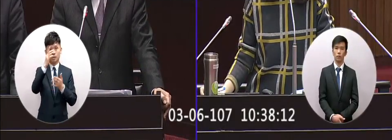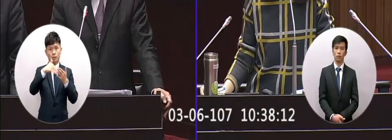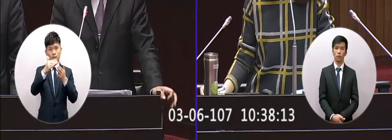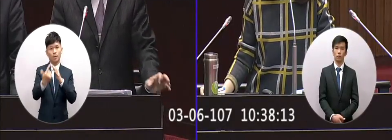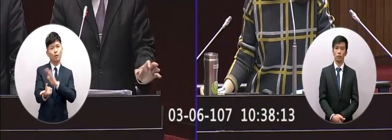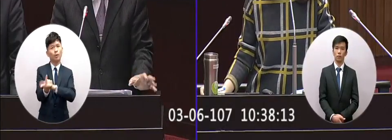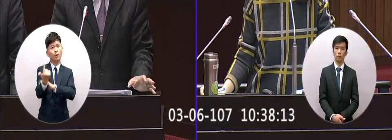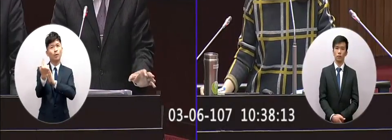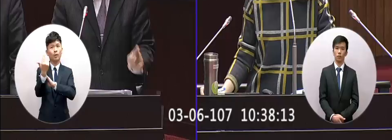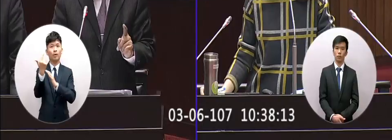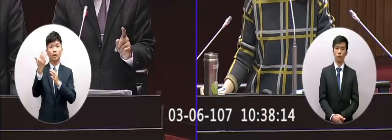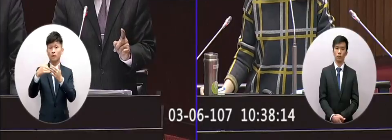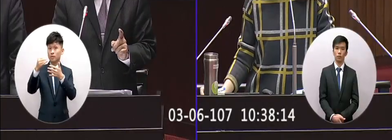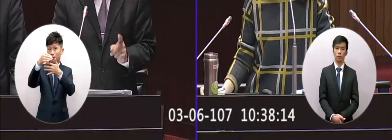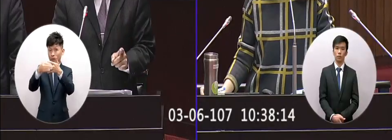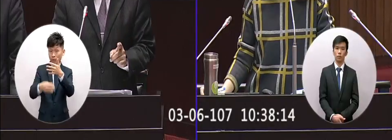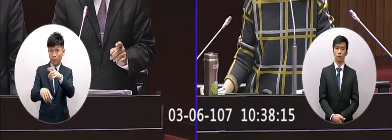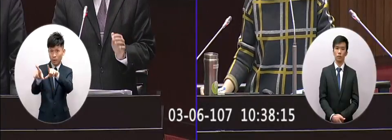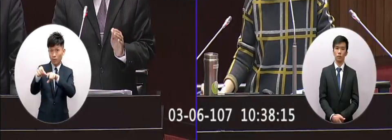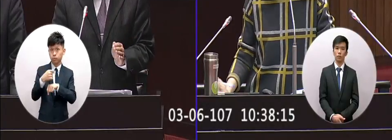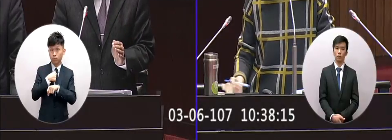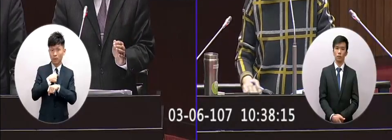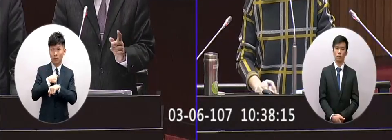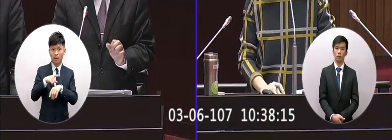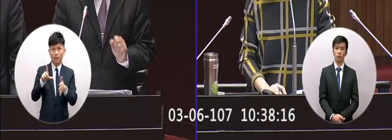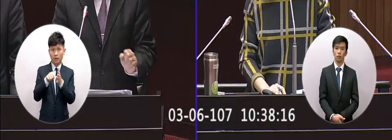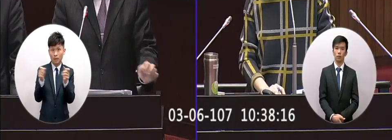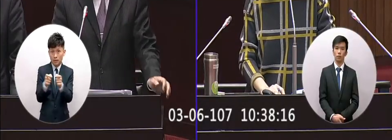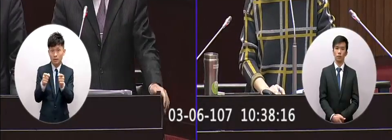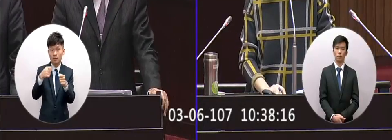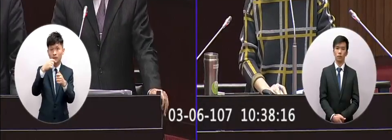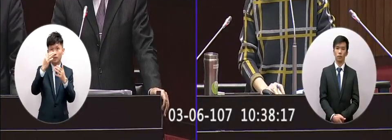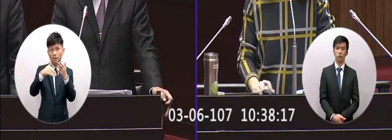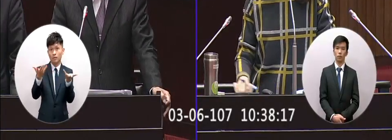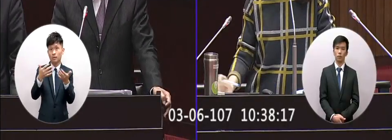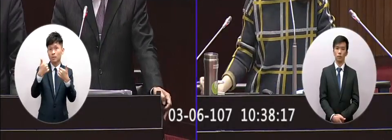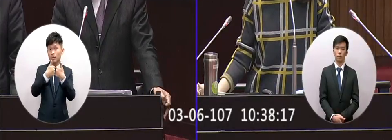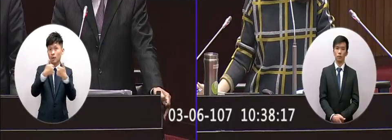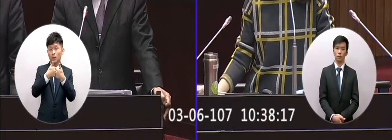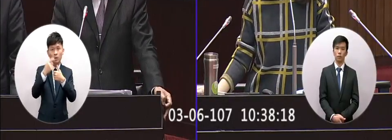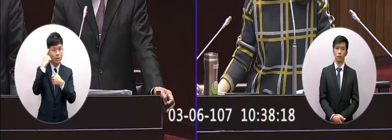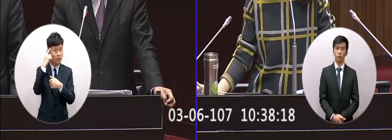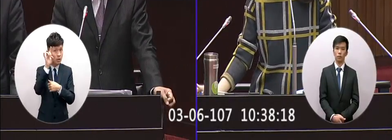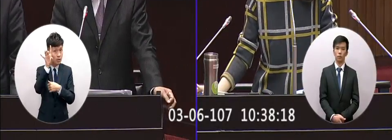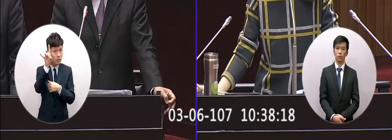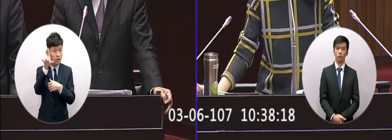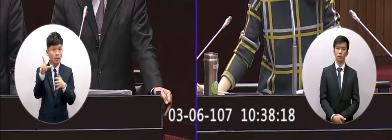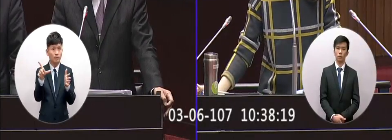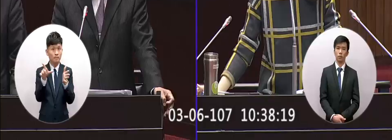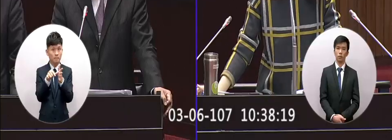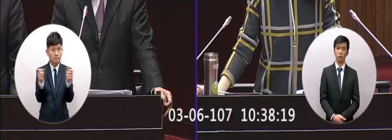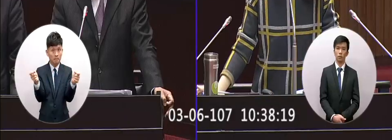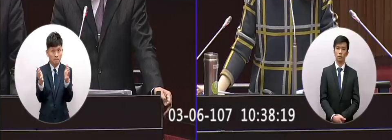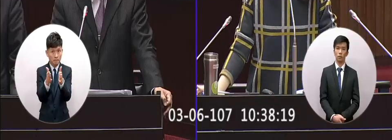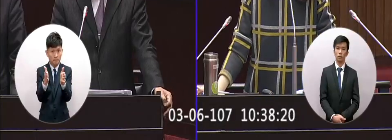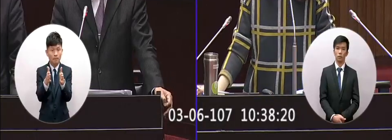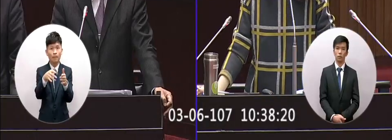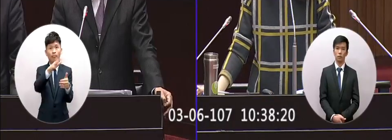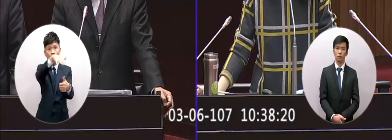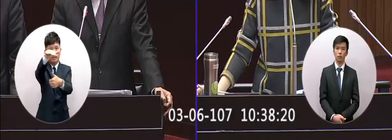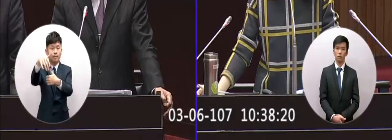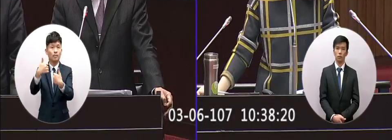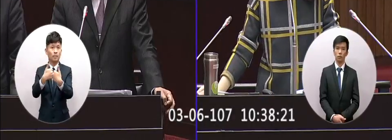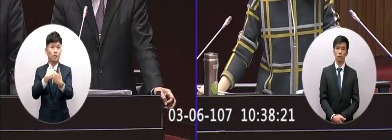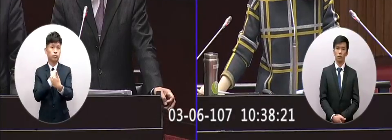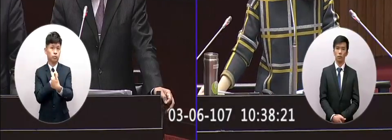紧速依他学校的校规，因为临时校务会议提案后要在15天内要来召开哦，希望能够紧速的来召开这